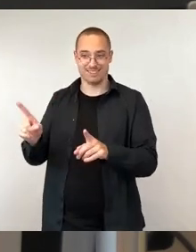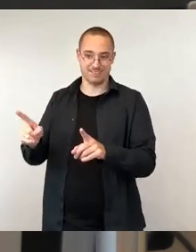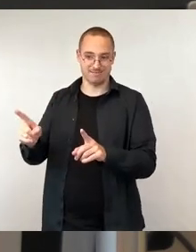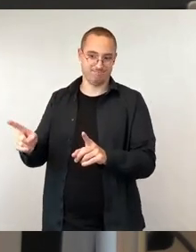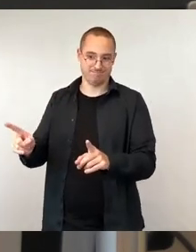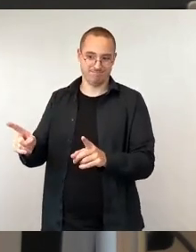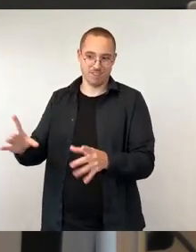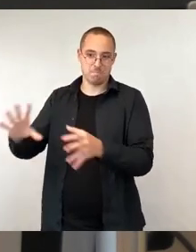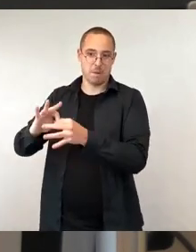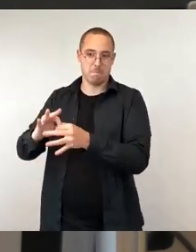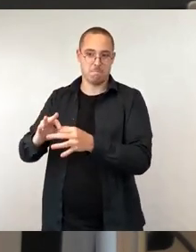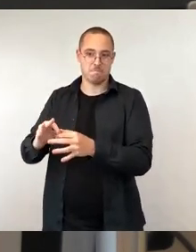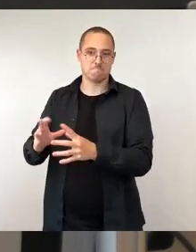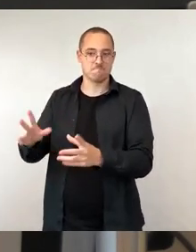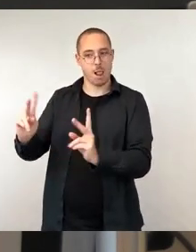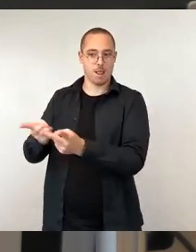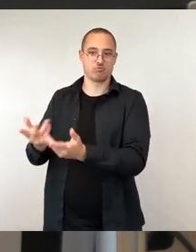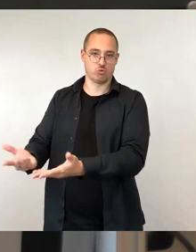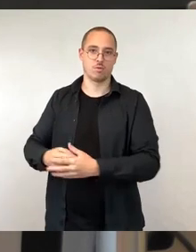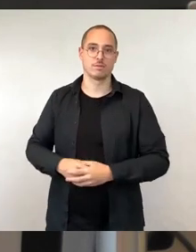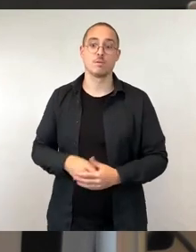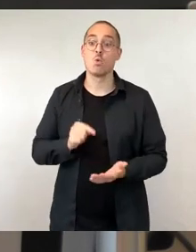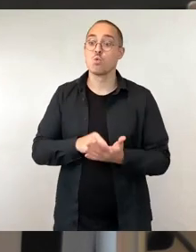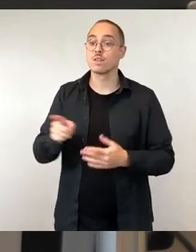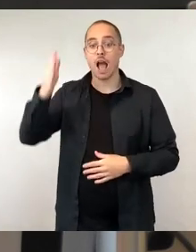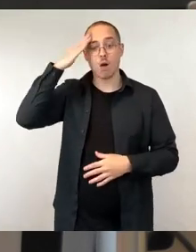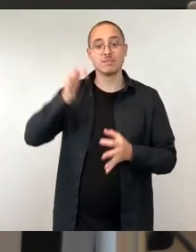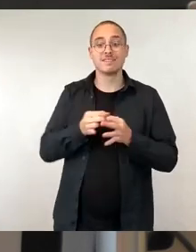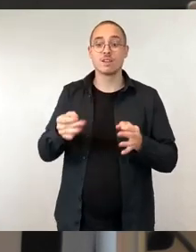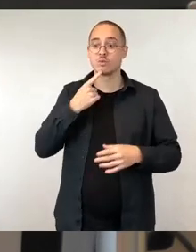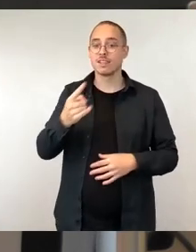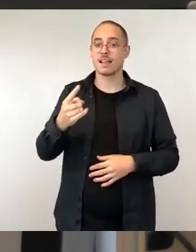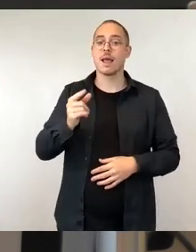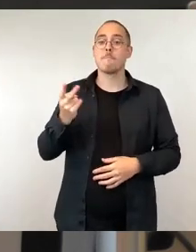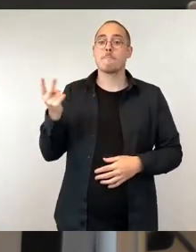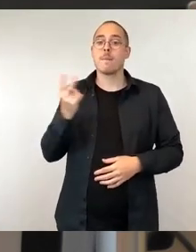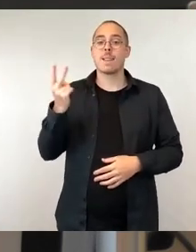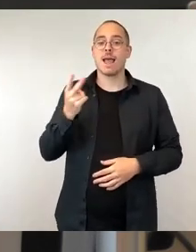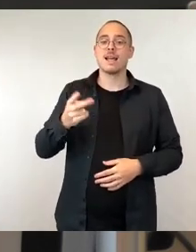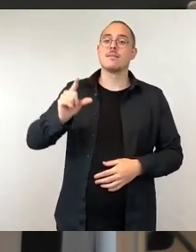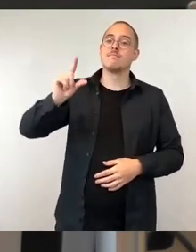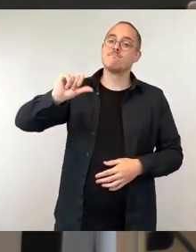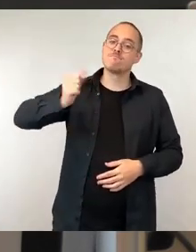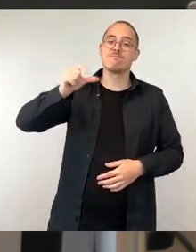beiden niedrigsten möglichsten Sitzzahlen